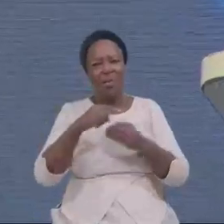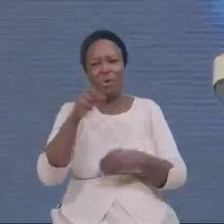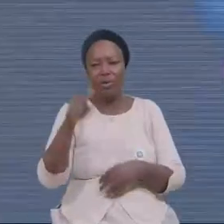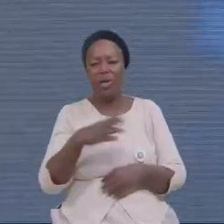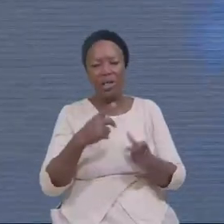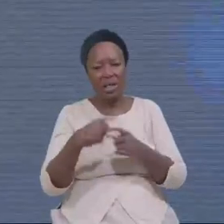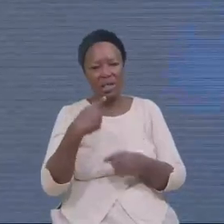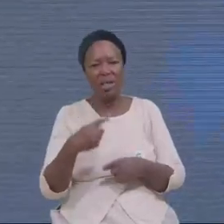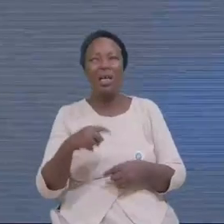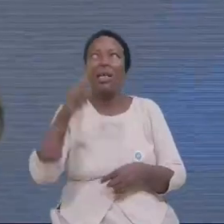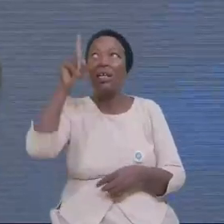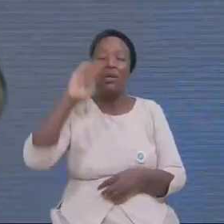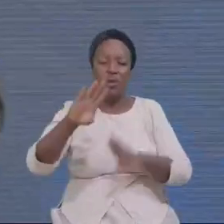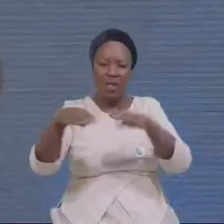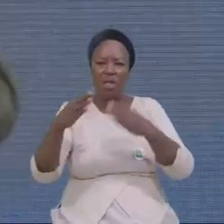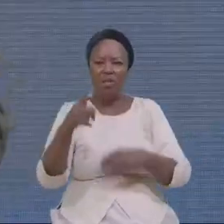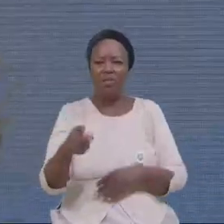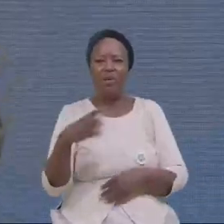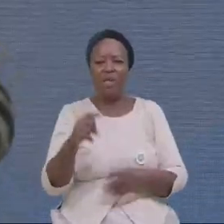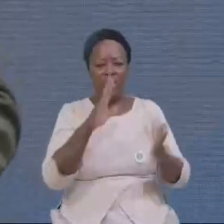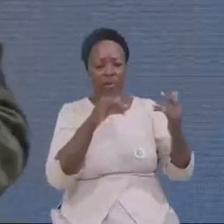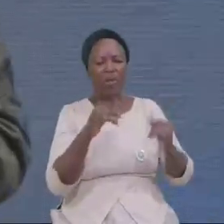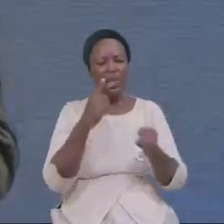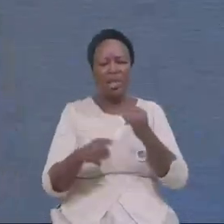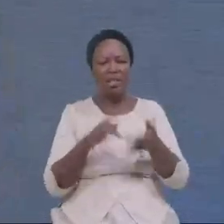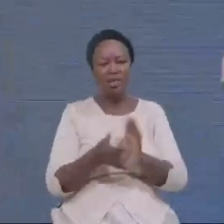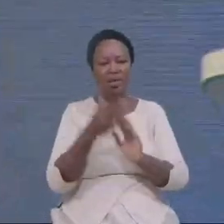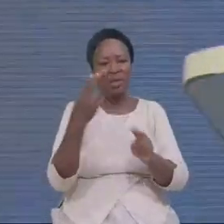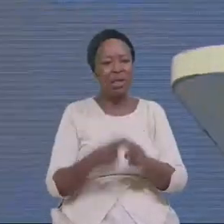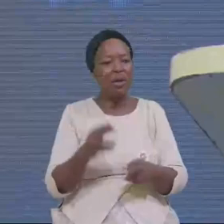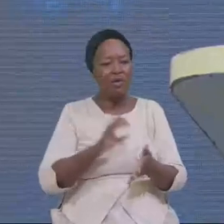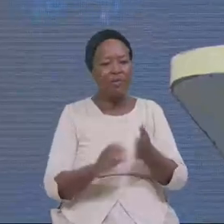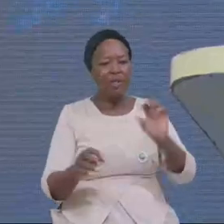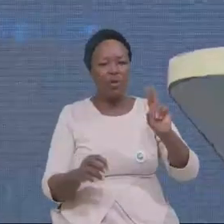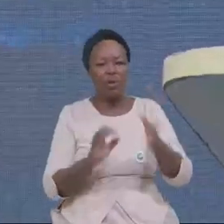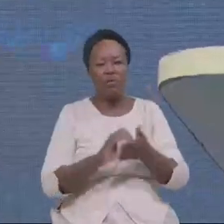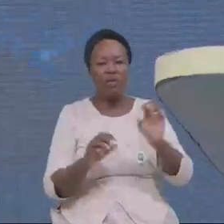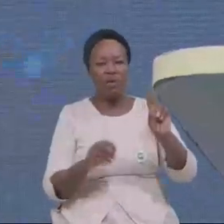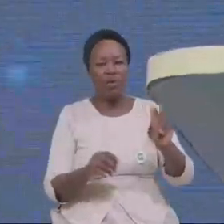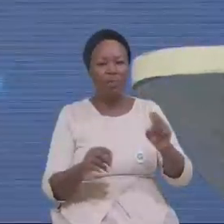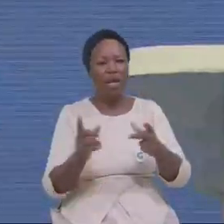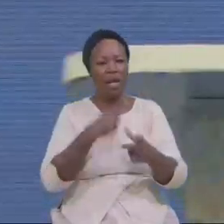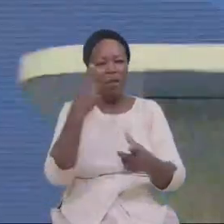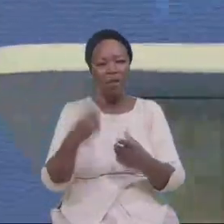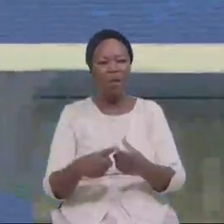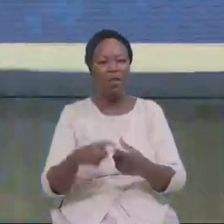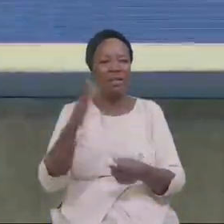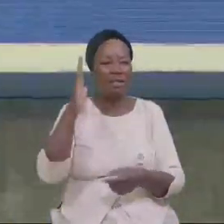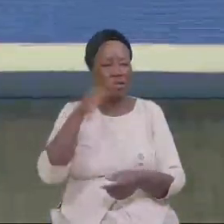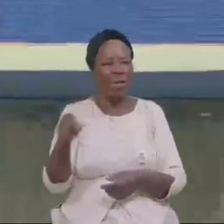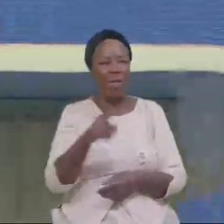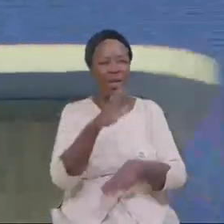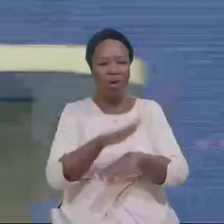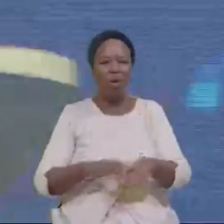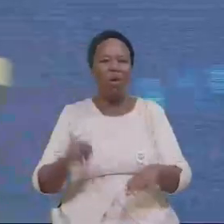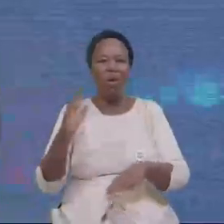le Seigneur pense à cela, il dit qu'il va te donner un avenir de l'espérance. Verset 12, il dit, vous m'invoquerez.